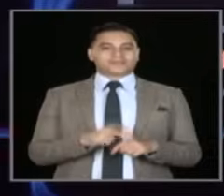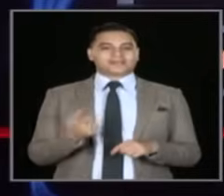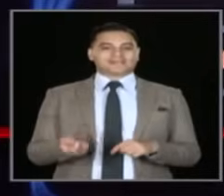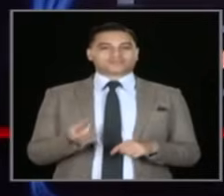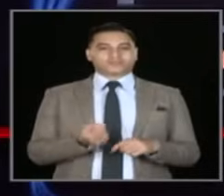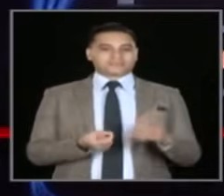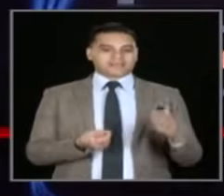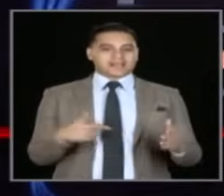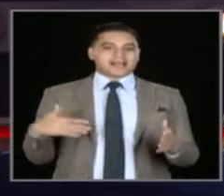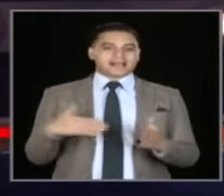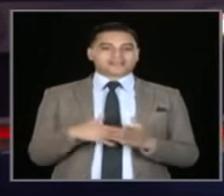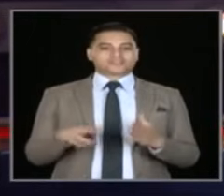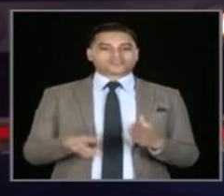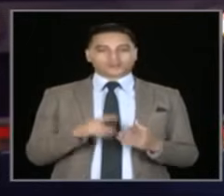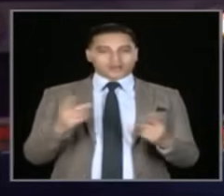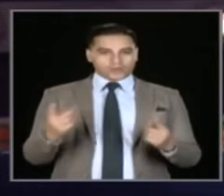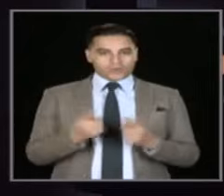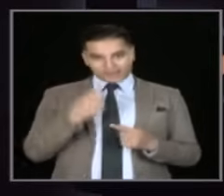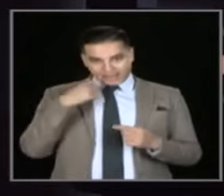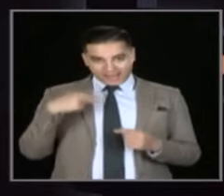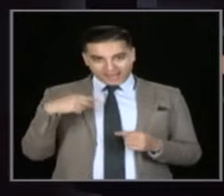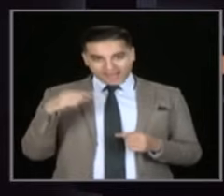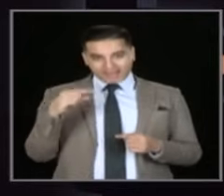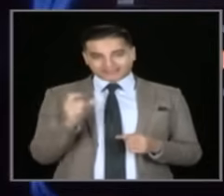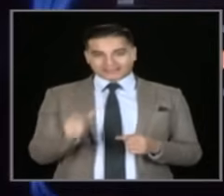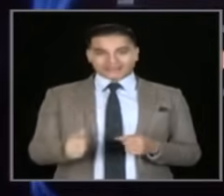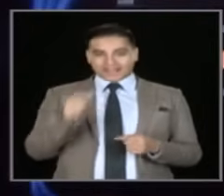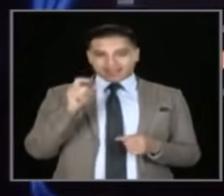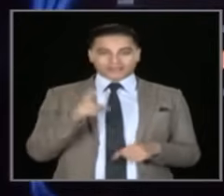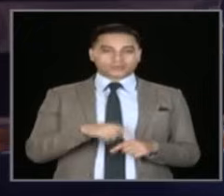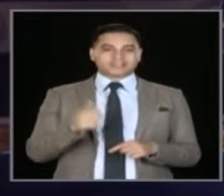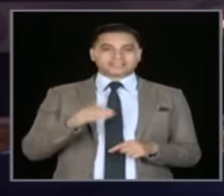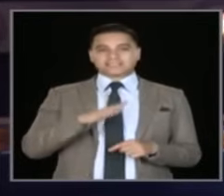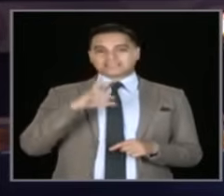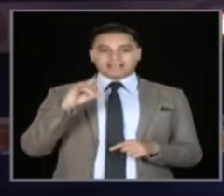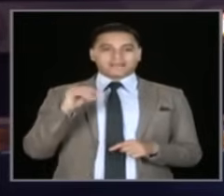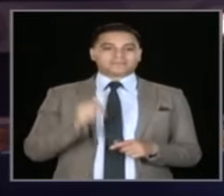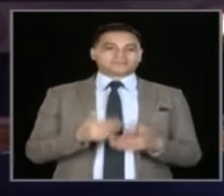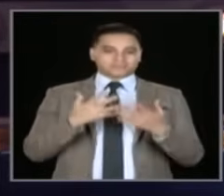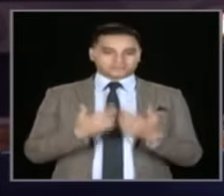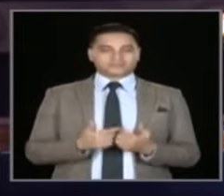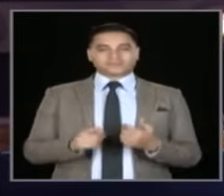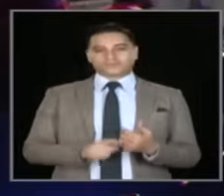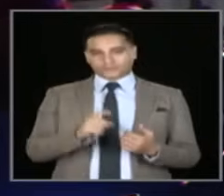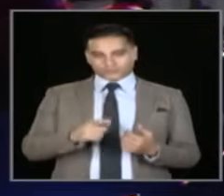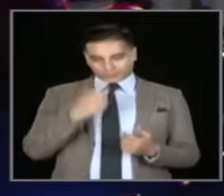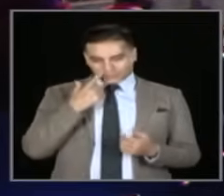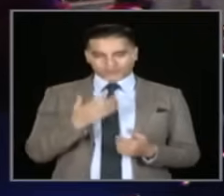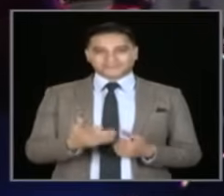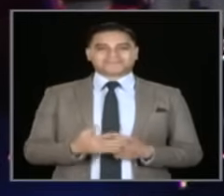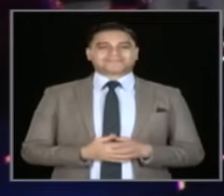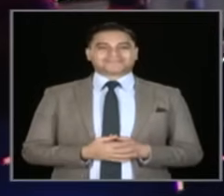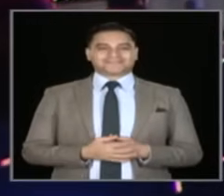55. آخر سؤال، واحد لواحد، عدنان وإسلام، إسلام وعدنان. قدرات ذهنية. والسؤال هو،